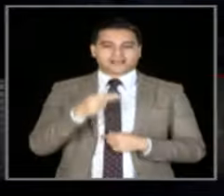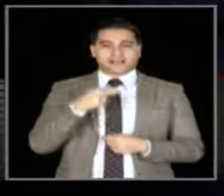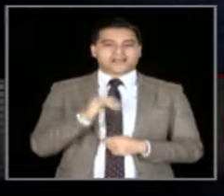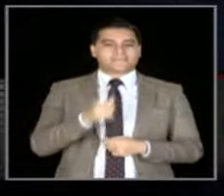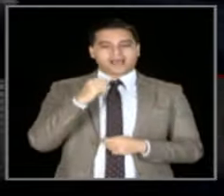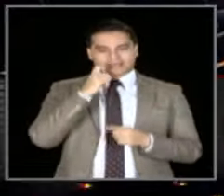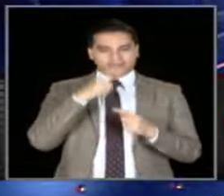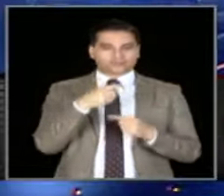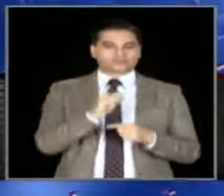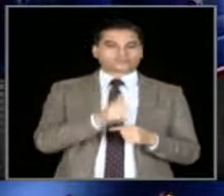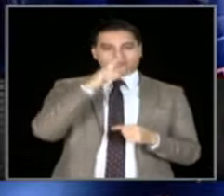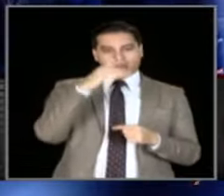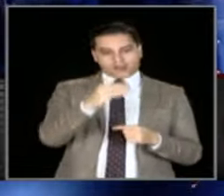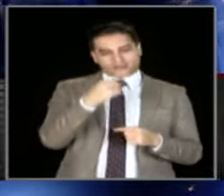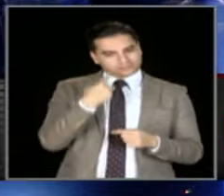برافو يا إسراء.